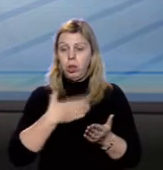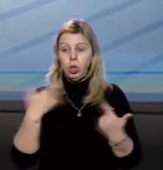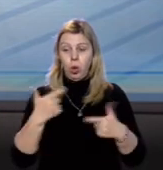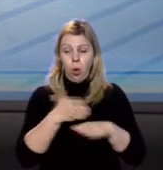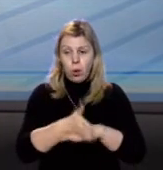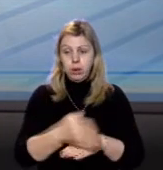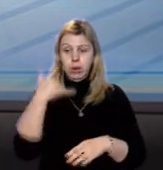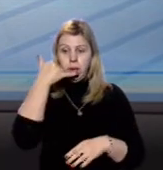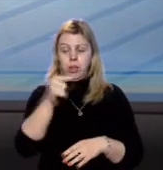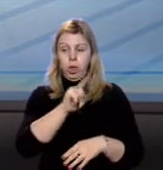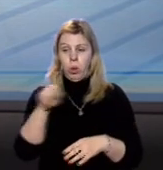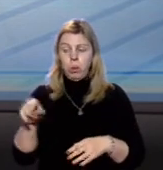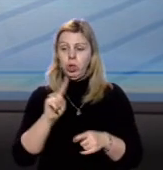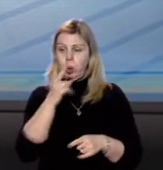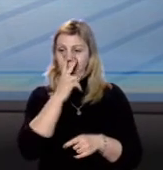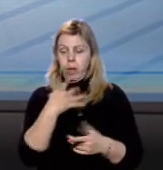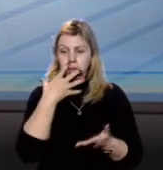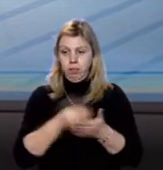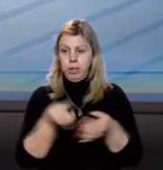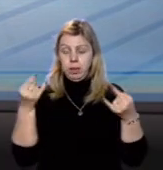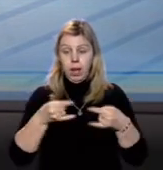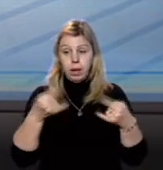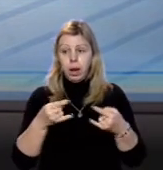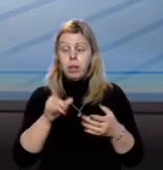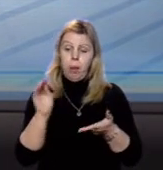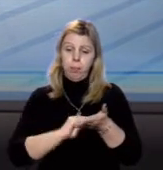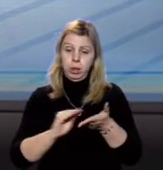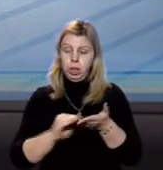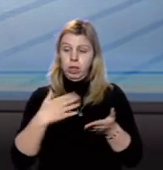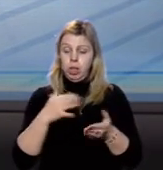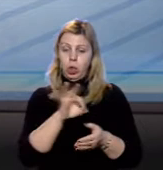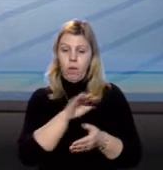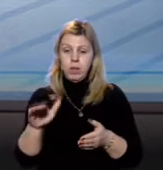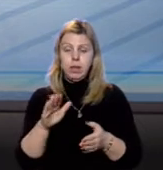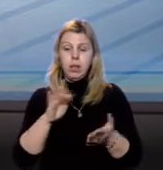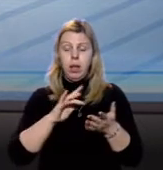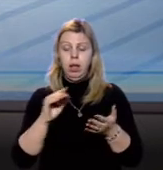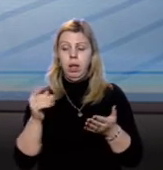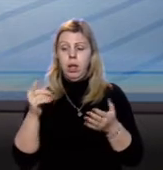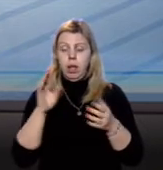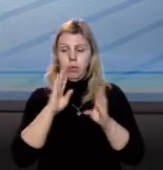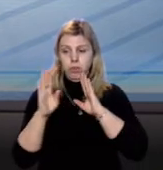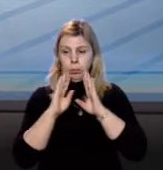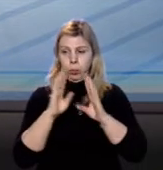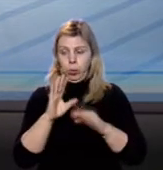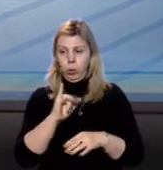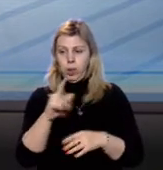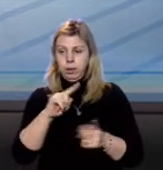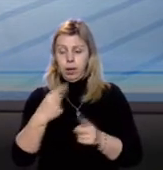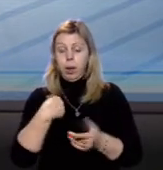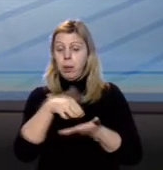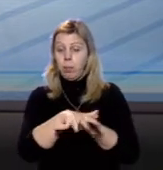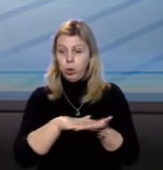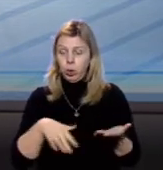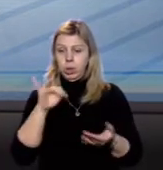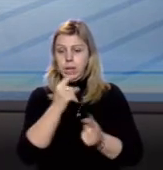гостя, телефонуйте за номерами, що бачите на власних екранах, або пишіть на нашій офіційній сторінці UA Закарпаття. А ми продовжуємо,